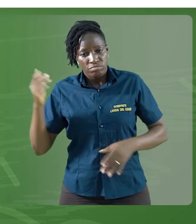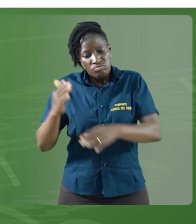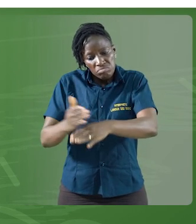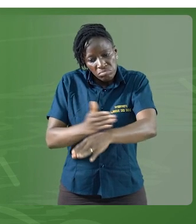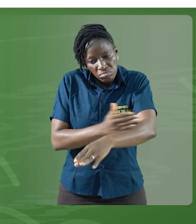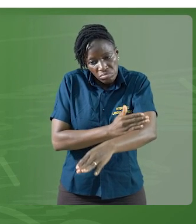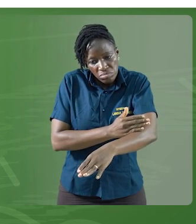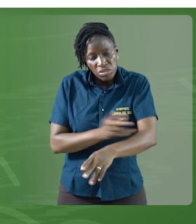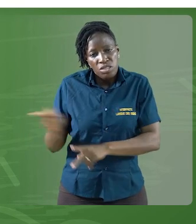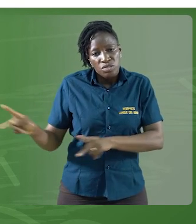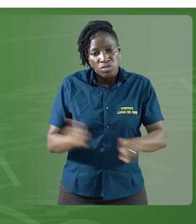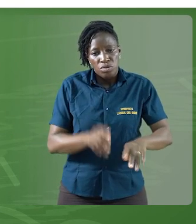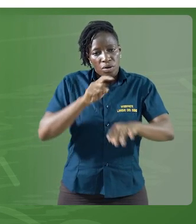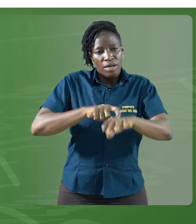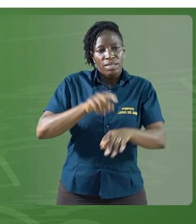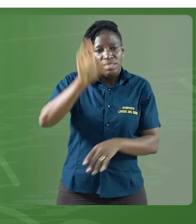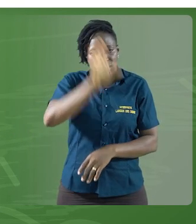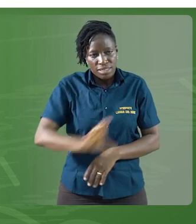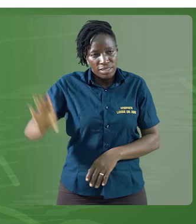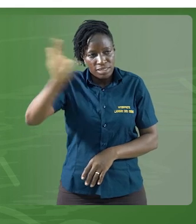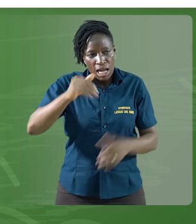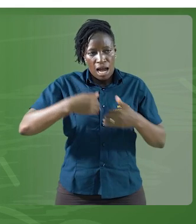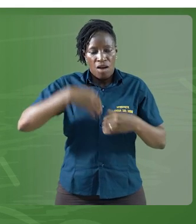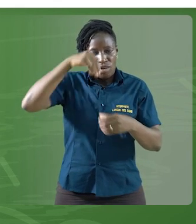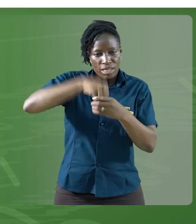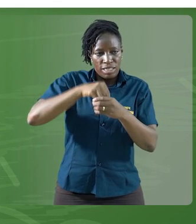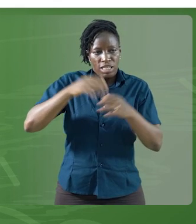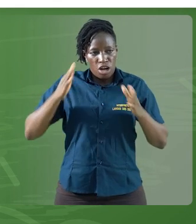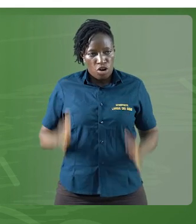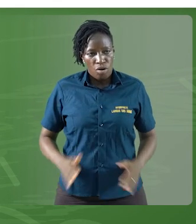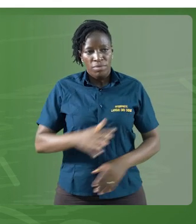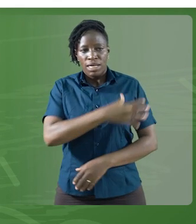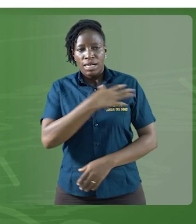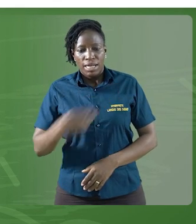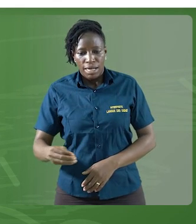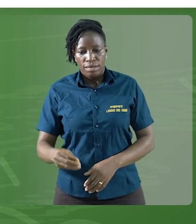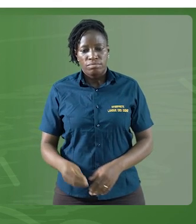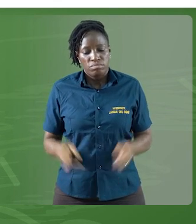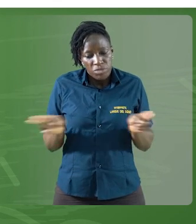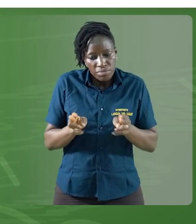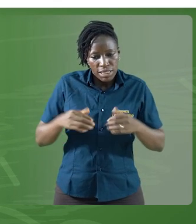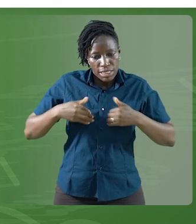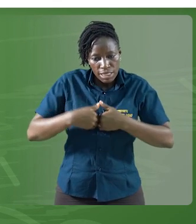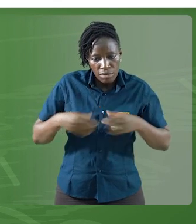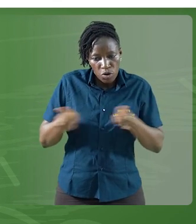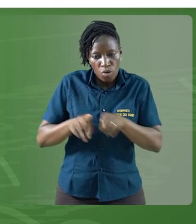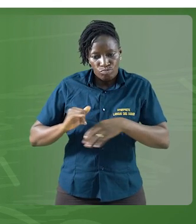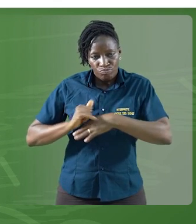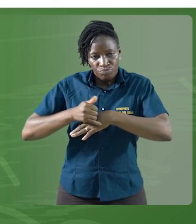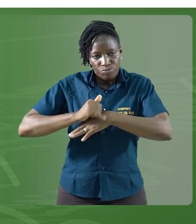lequel interviennent l'homme et un hôte intermédiaire, c'est-à-dire un mollusque vivant dans